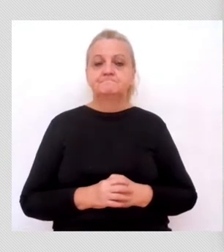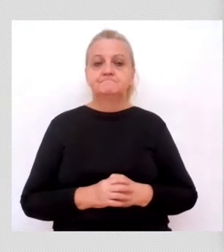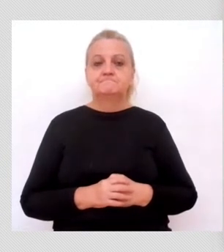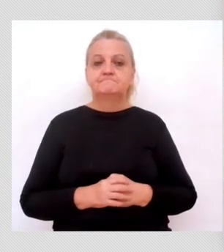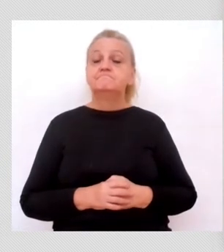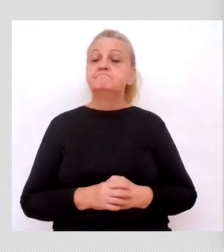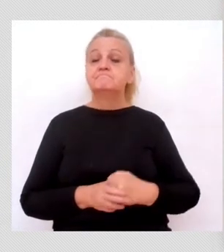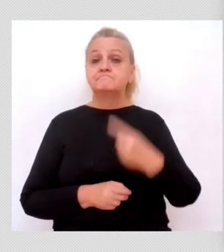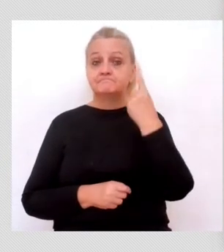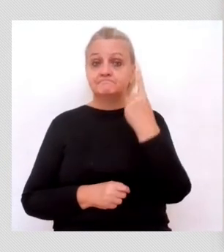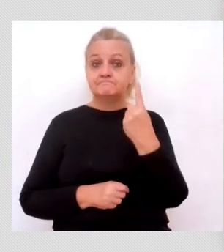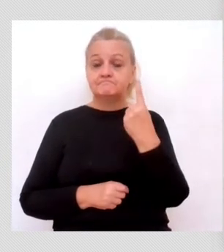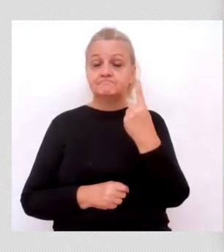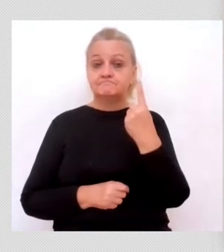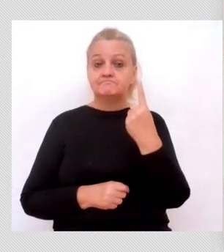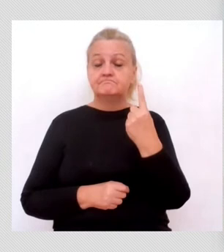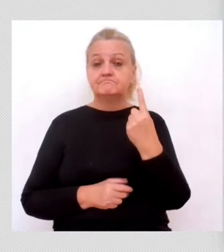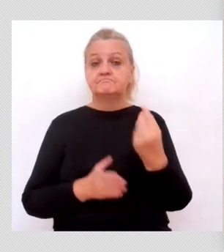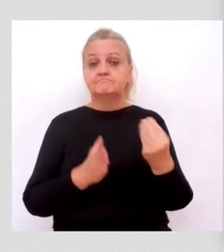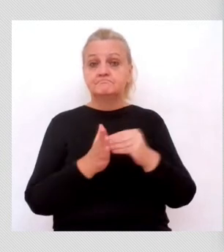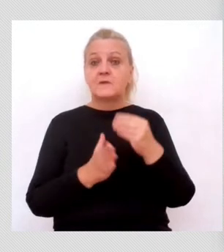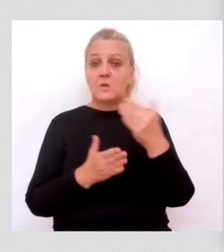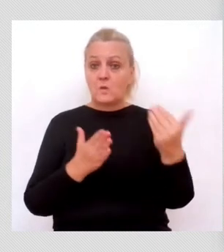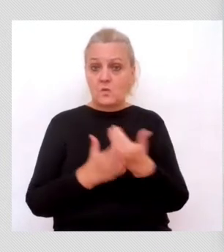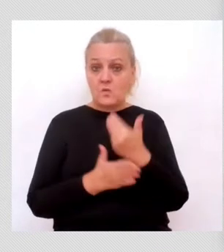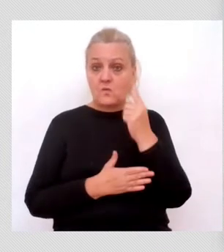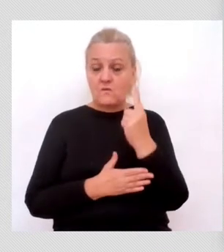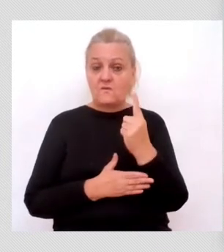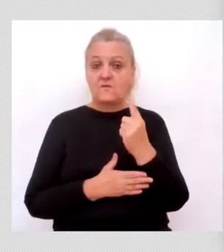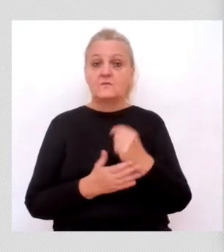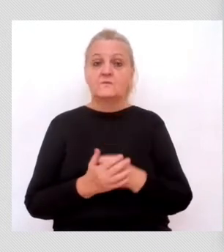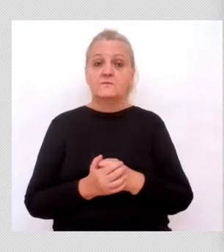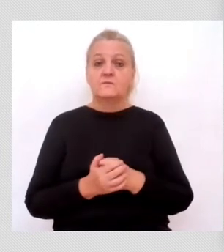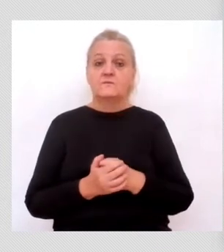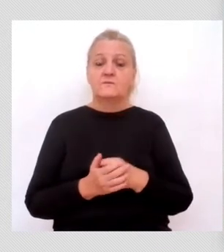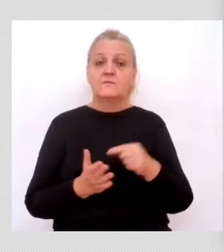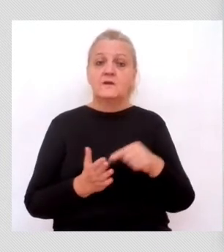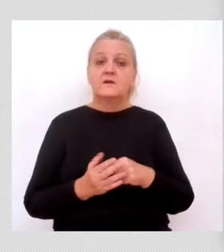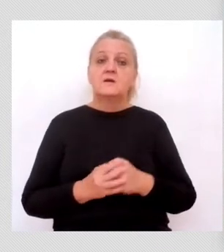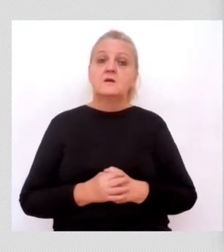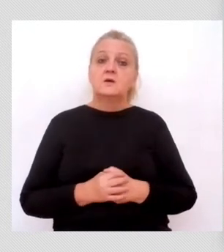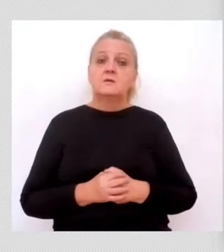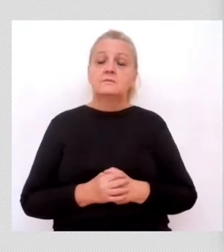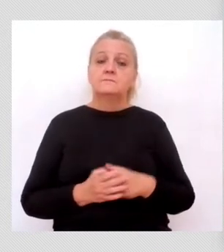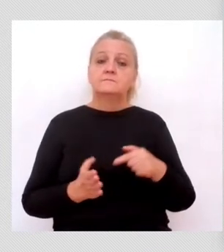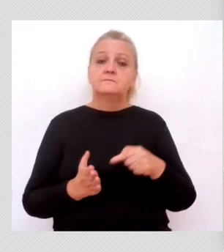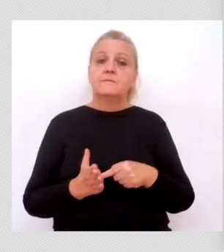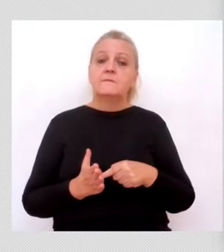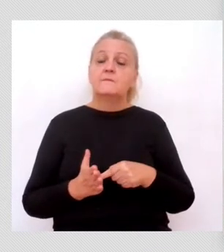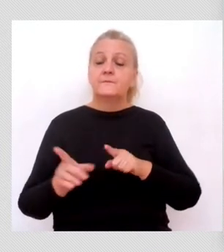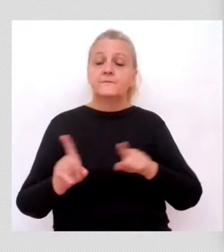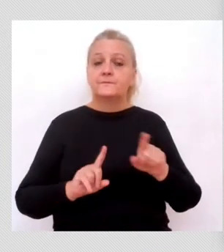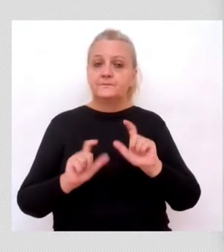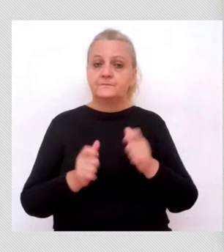jedna rzecz, która jest nowa, a nie kwestia powrotu do czegoś nowego, do czegoś starego.